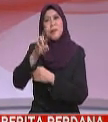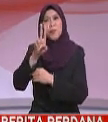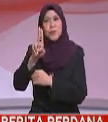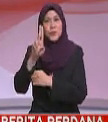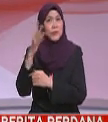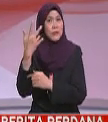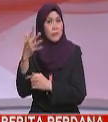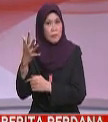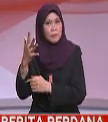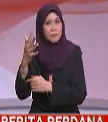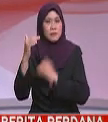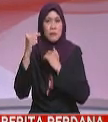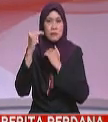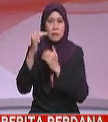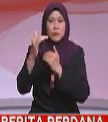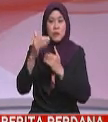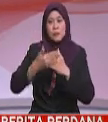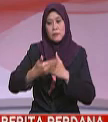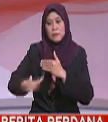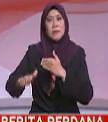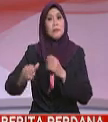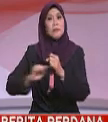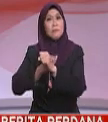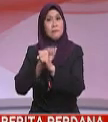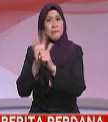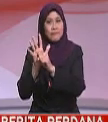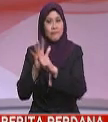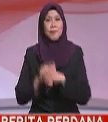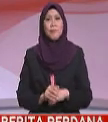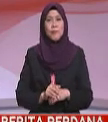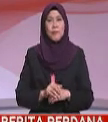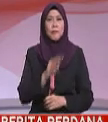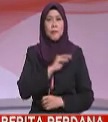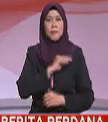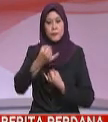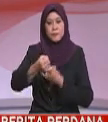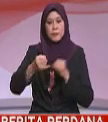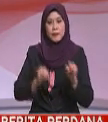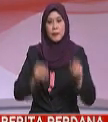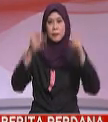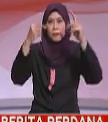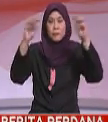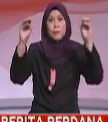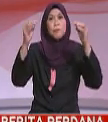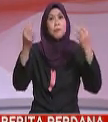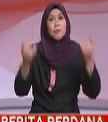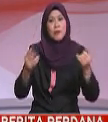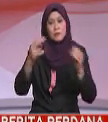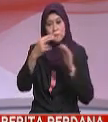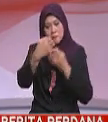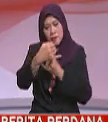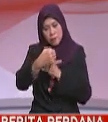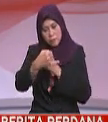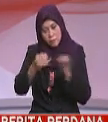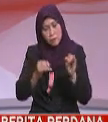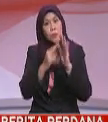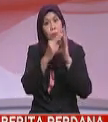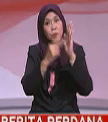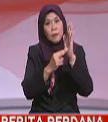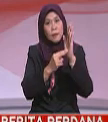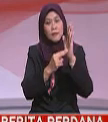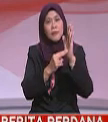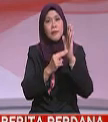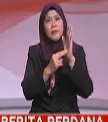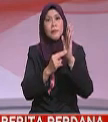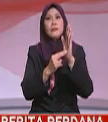ke-15 dalam tempoh pasca covid-19 menurut menteri di jabatan Perdana Menteri parlimen dan undang-undang datuk takiuddin